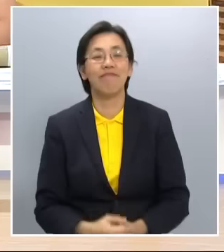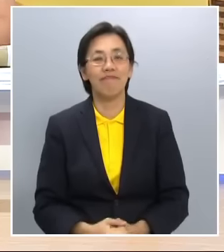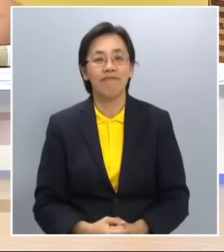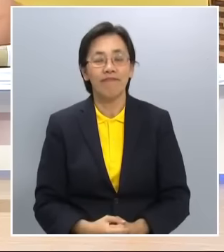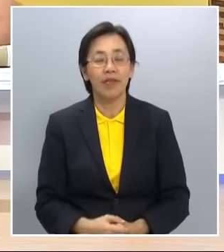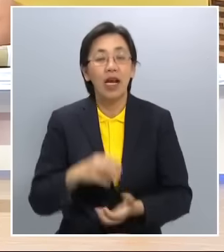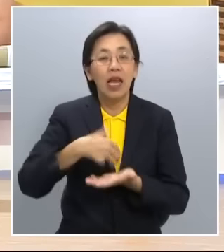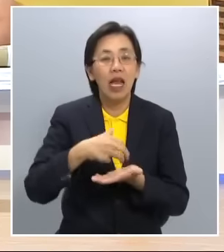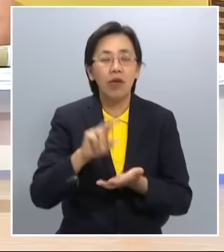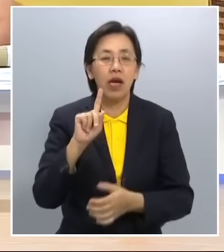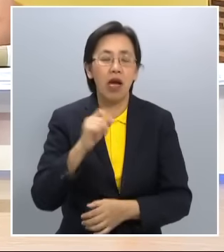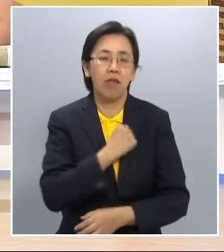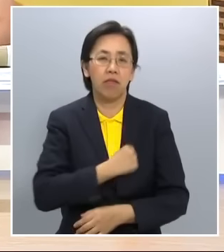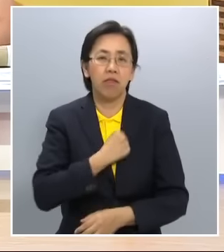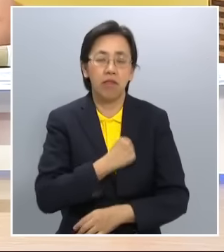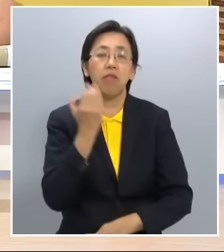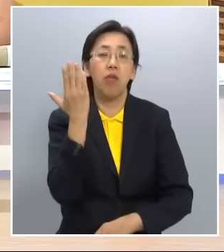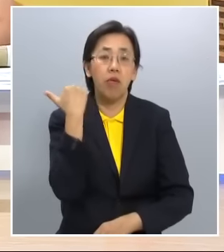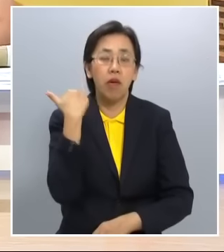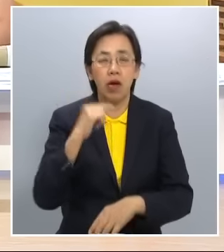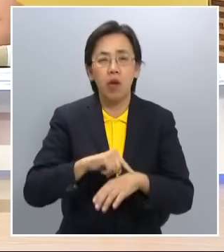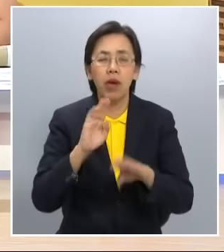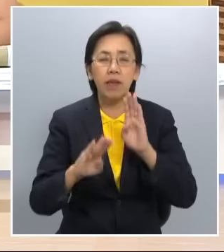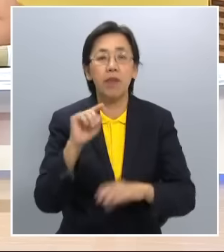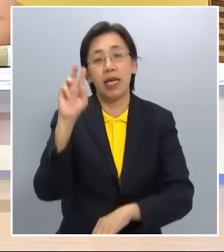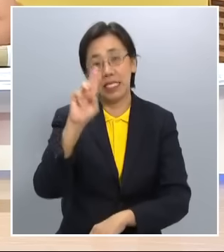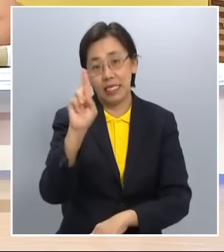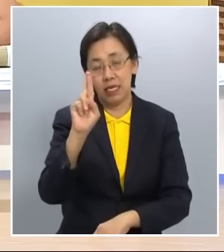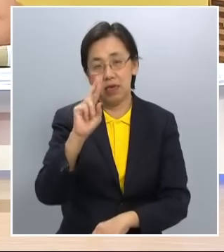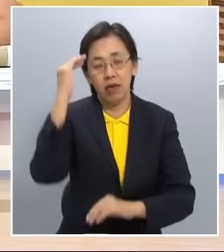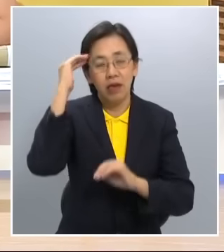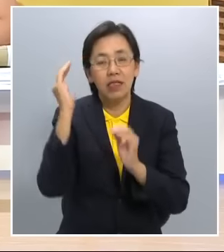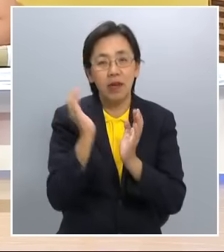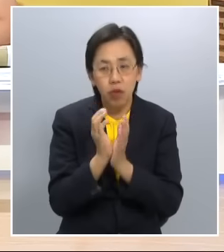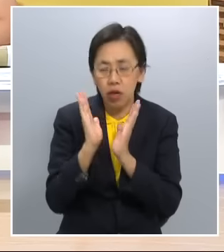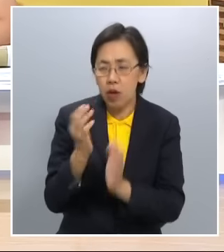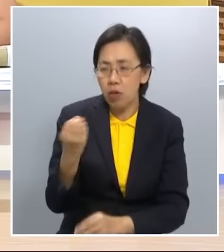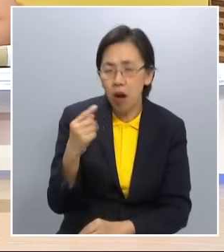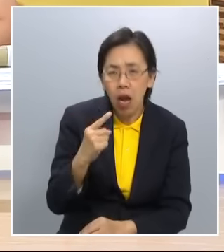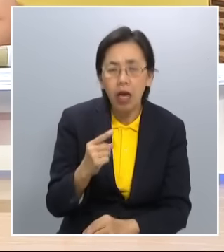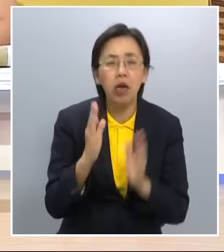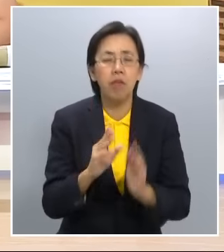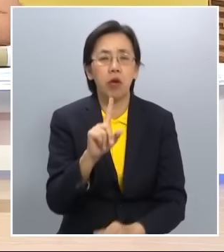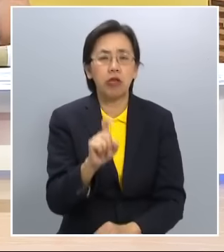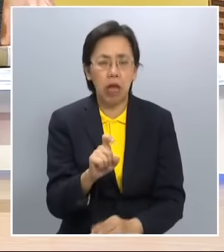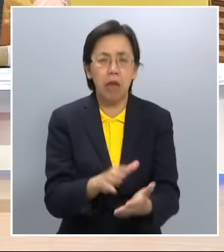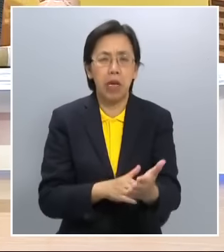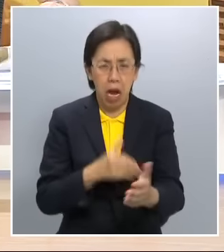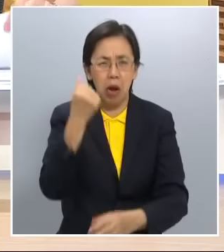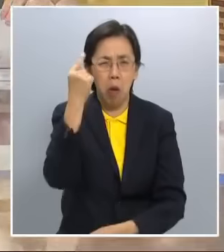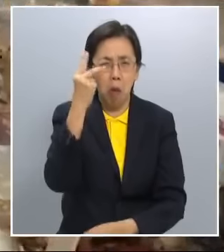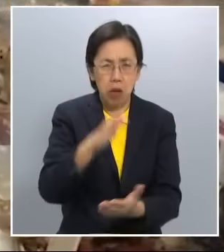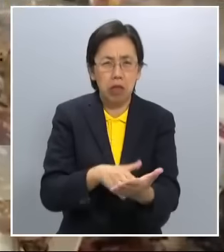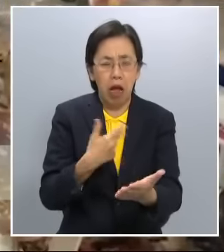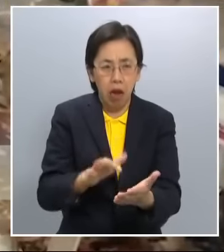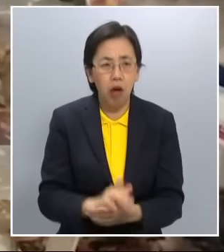มาดูเหตุสลดใจเมื่อวานนี้ประมาณสักเที่ยงตำรวจนิมิตใหม่รับแจ้งเหตุพบศพคนเสียชีวิตมานานแล้วหลายวันใน